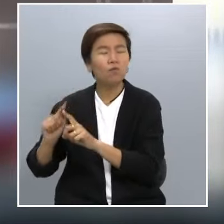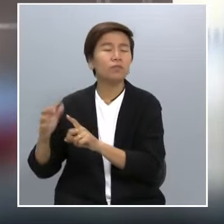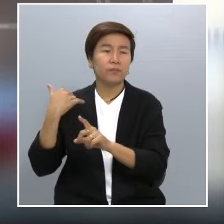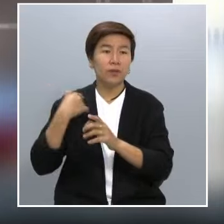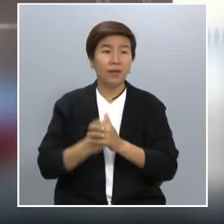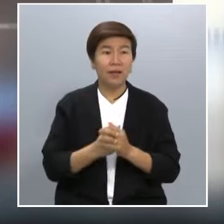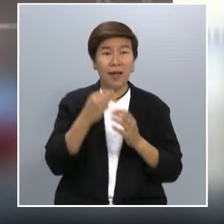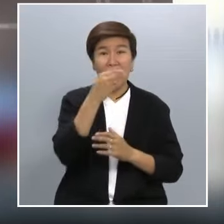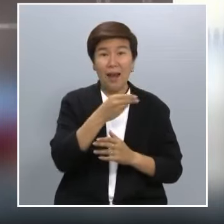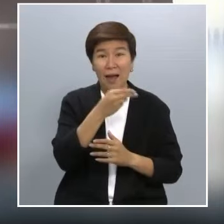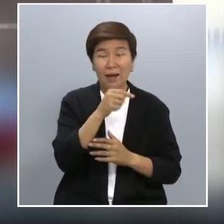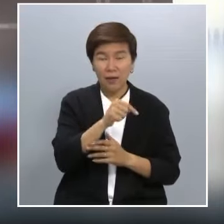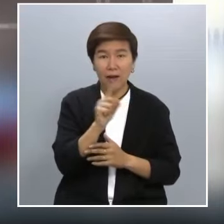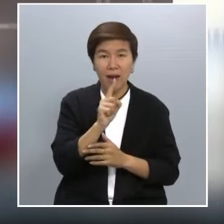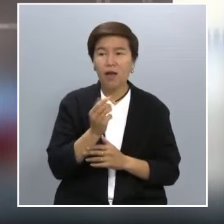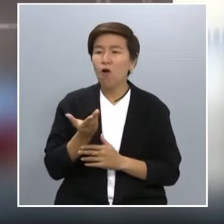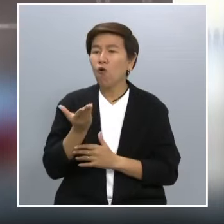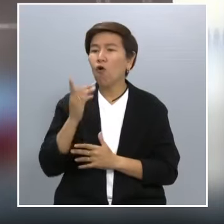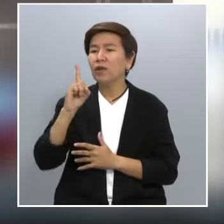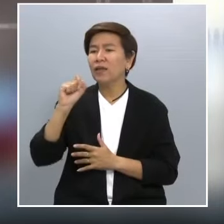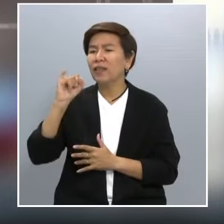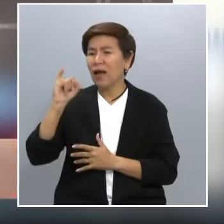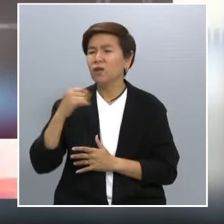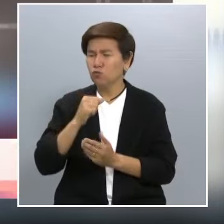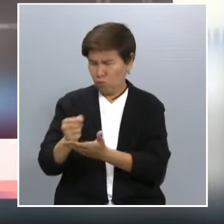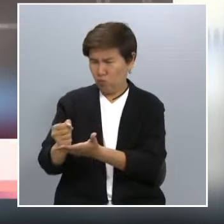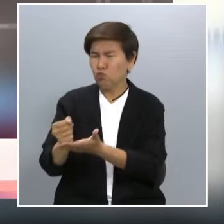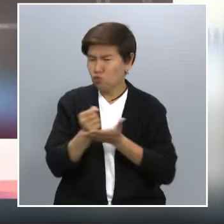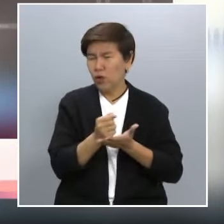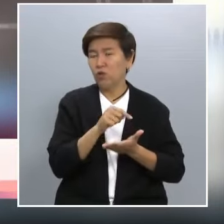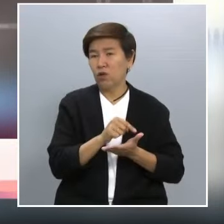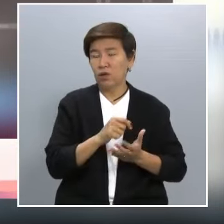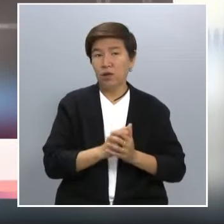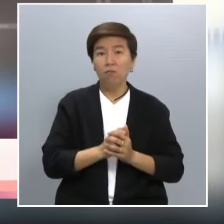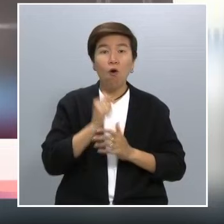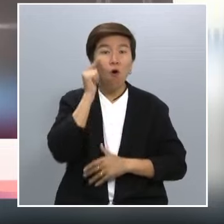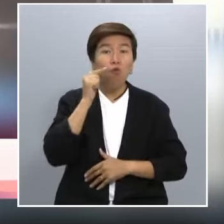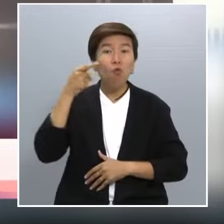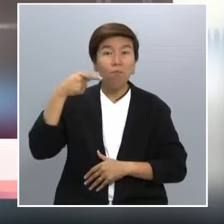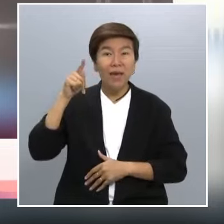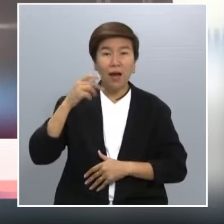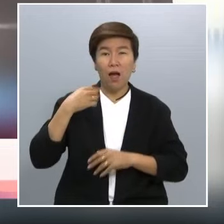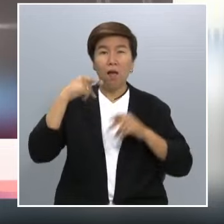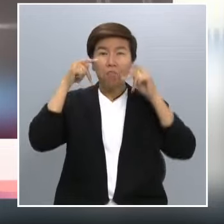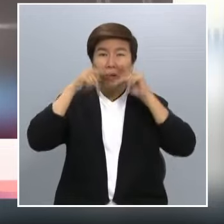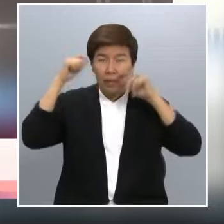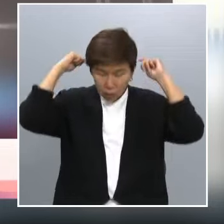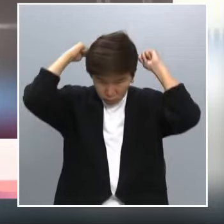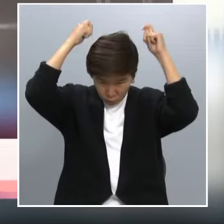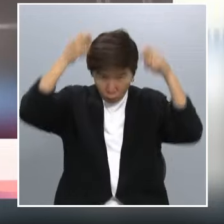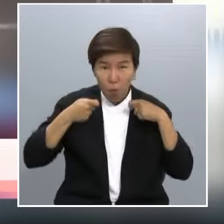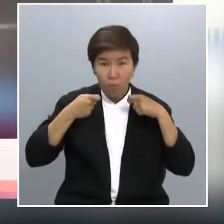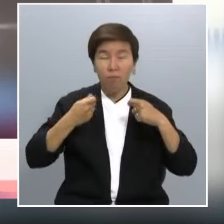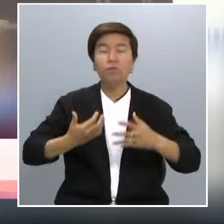ที่ DSI เพื่อจะขอให้ DSI รับคดีที่ทางลุงเปี๊ยกถูกคลุมถุงดำเป็นคดีพิเศษวันนี้ผู้สื่อข่าวได้มีโอก